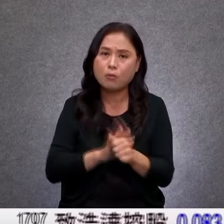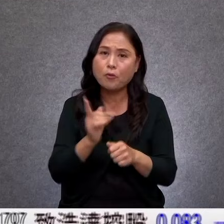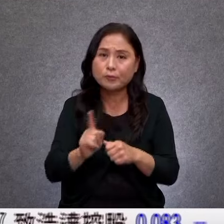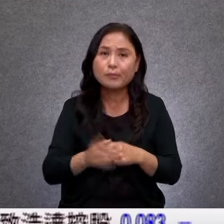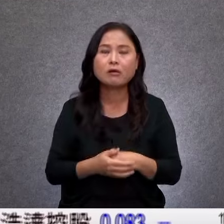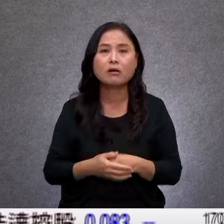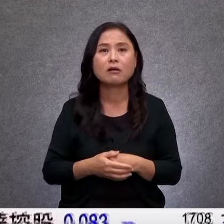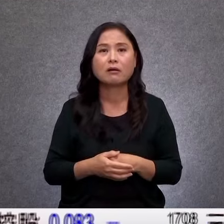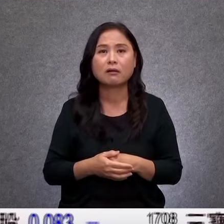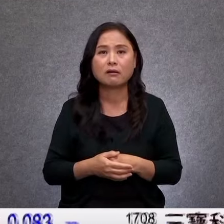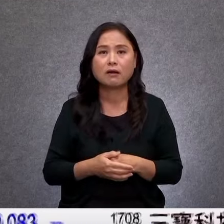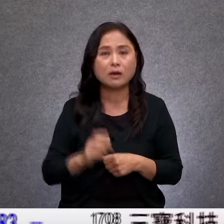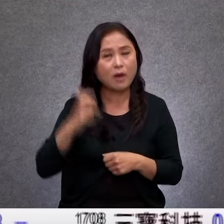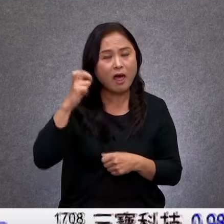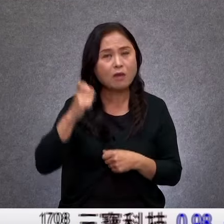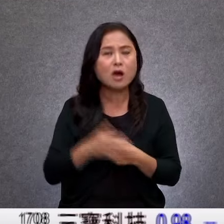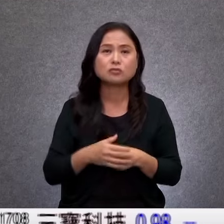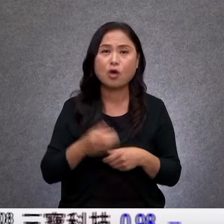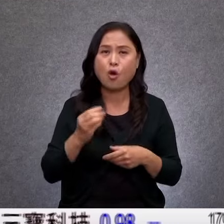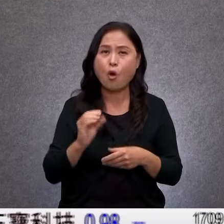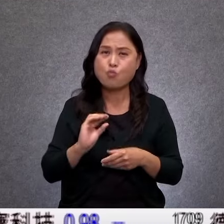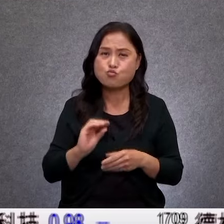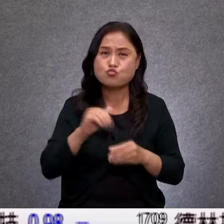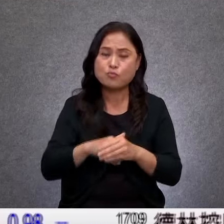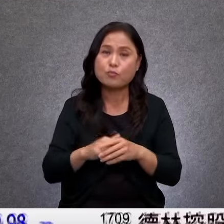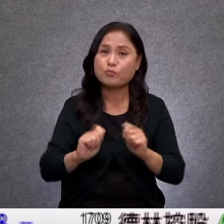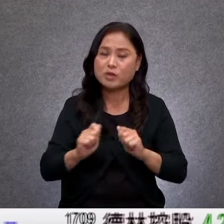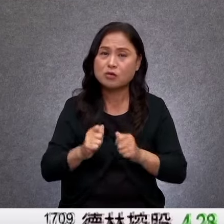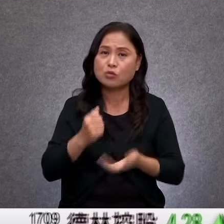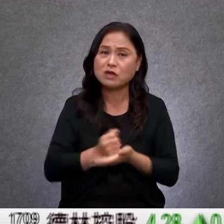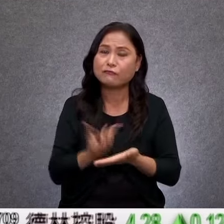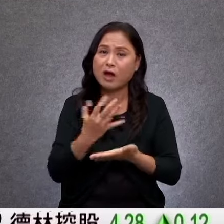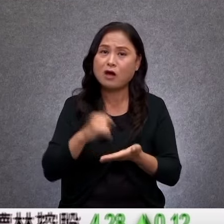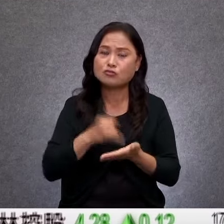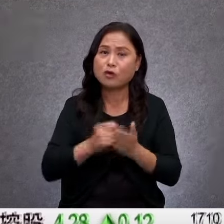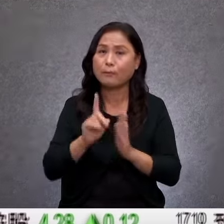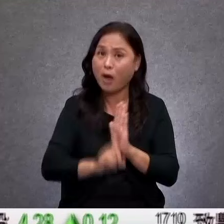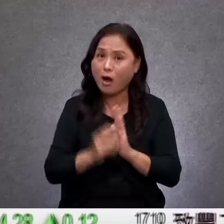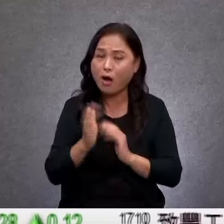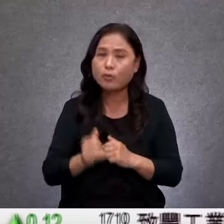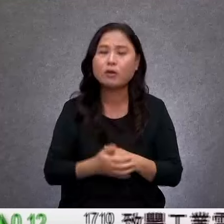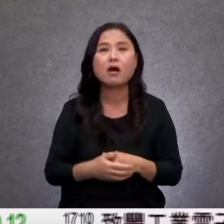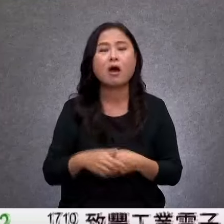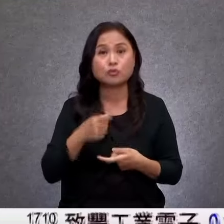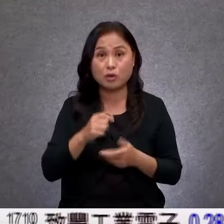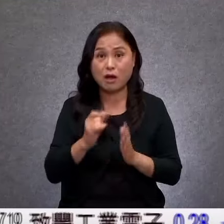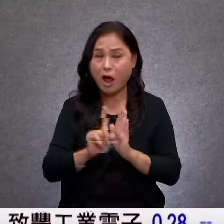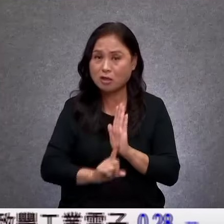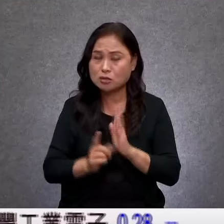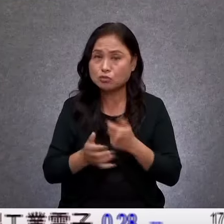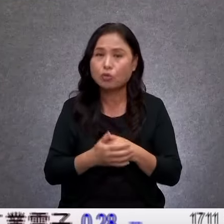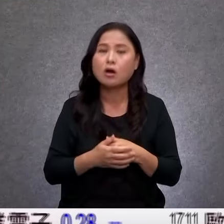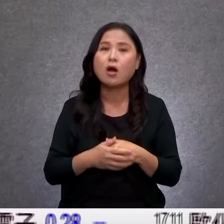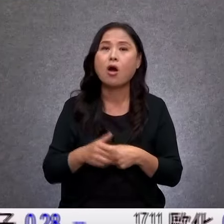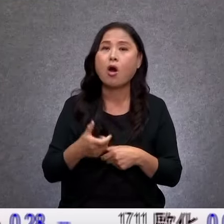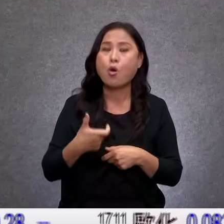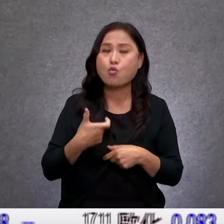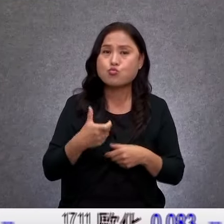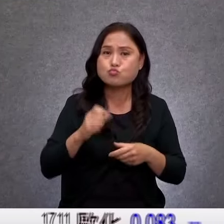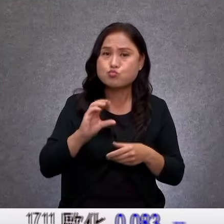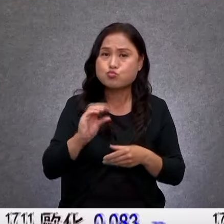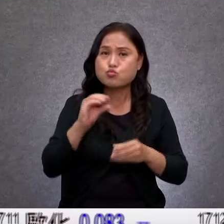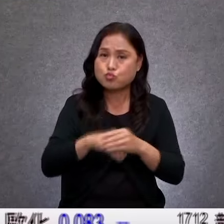較即時啲可以見效強心針可以做到咧？有冇諗？個話真係下調股票印花税咧？ 下調股票印花税咧，